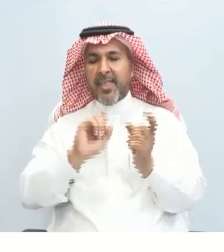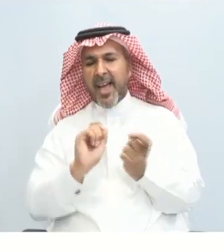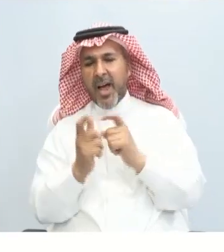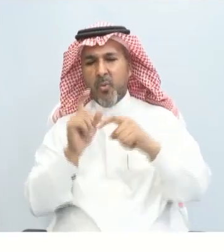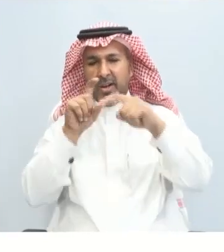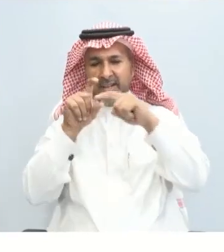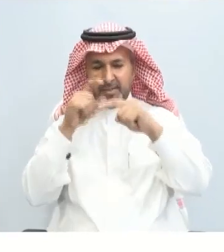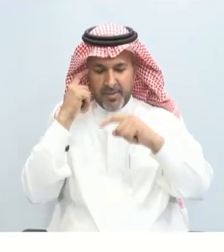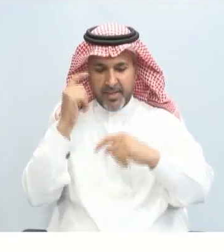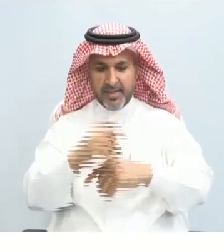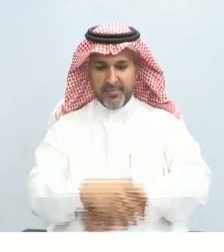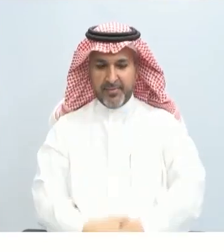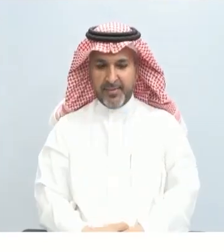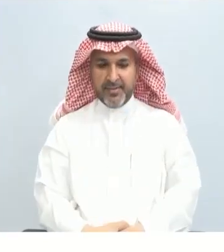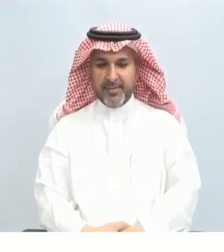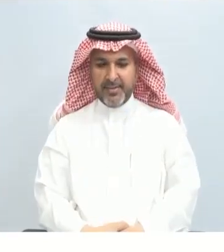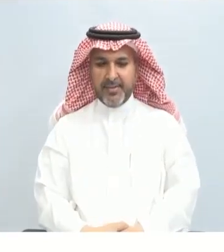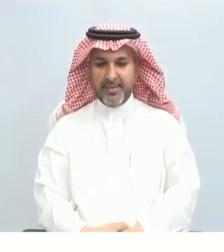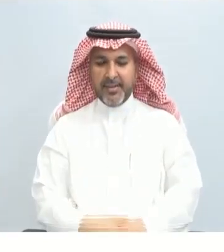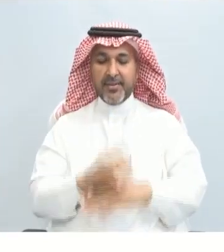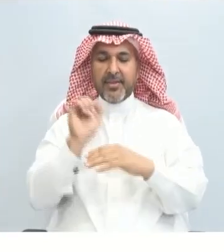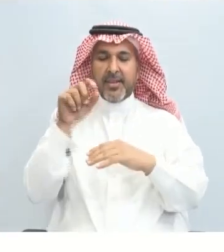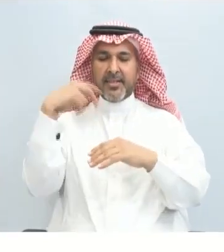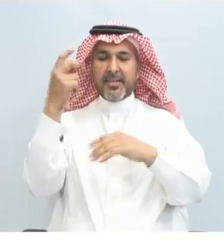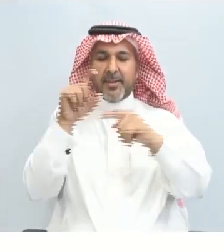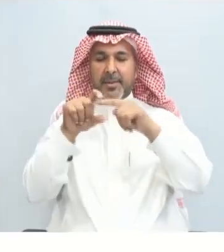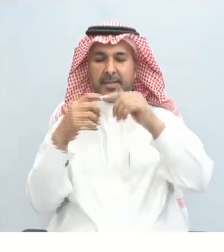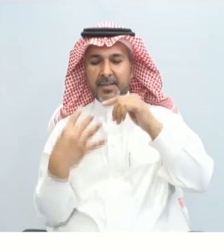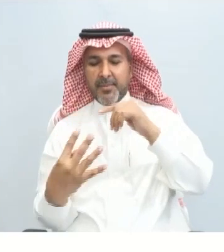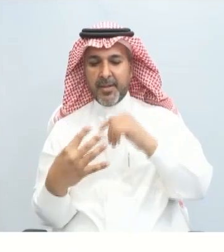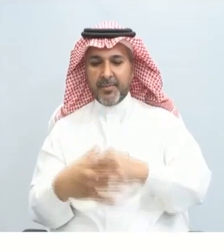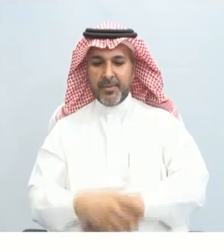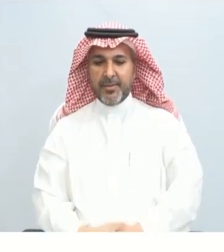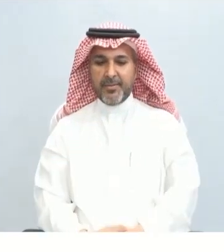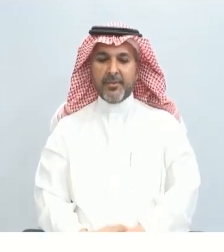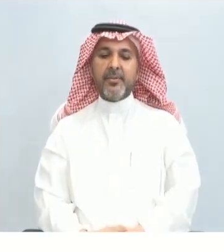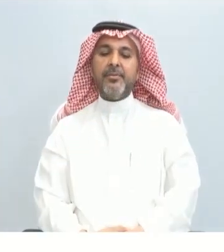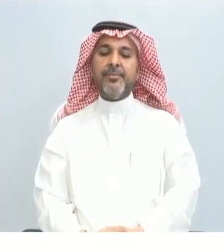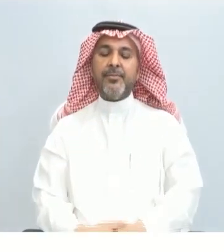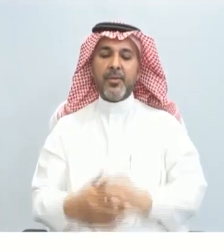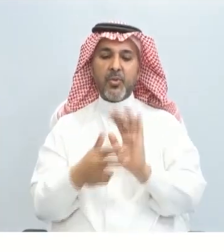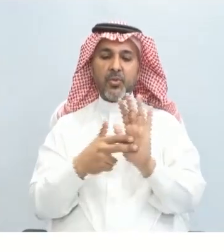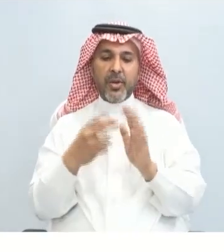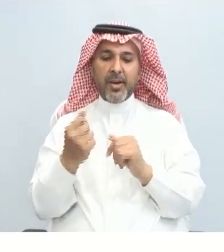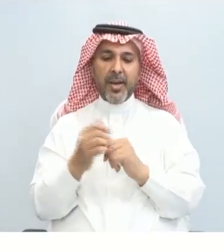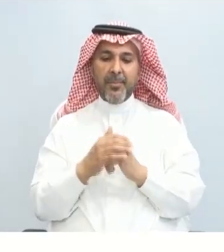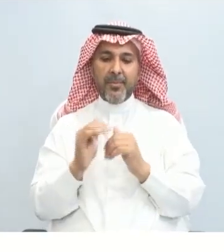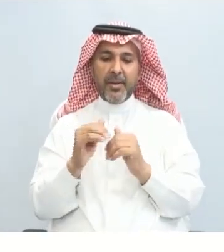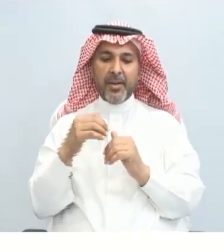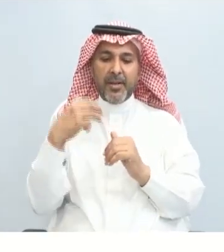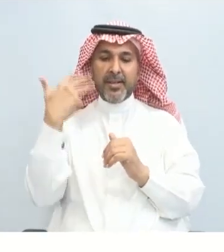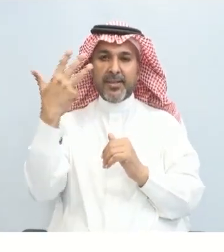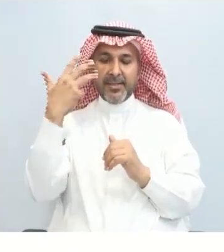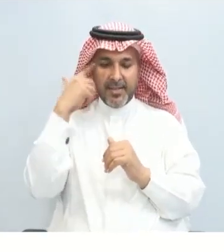معك هنا لوغاريتم الاساس خ لاكس تربيع تقسيم 4 تساوي لوغاريتم الاساس 5